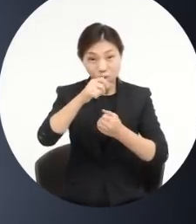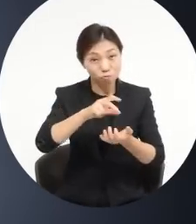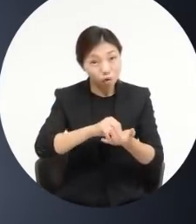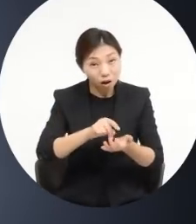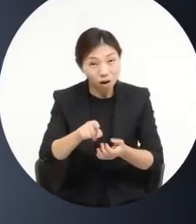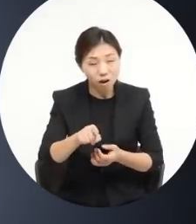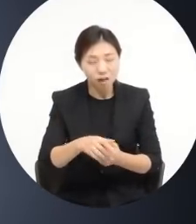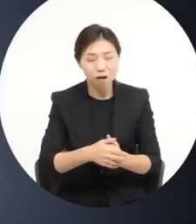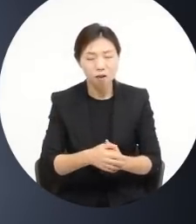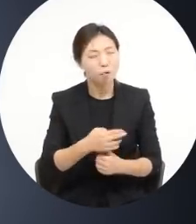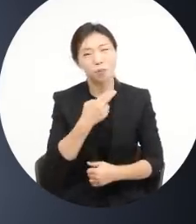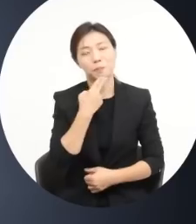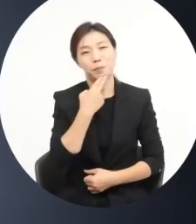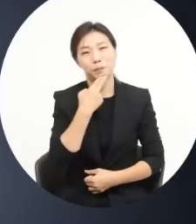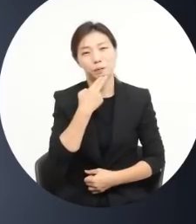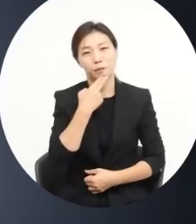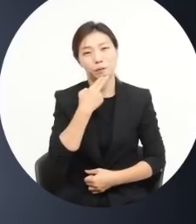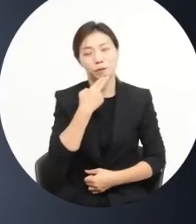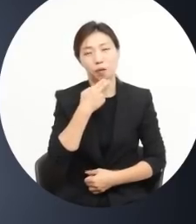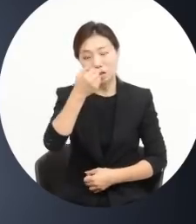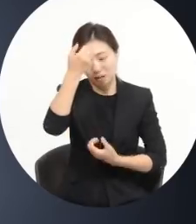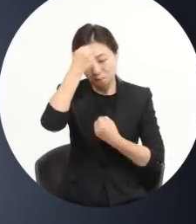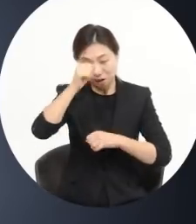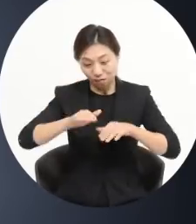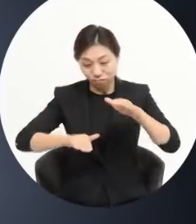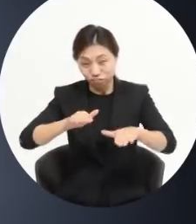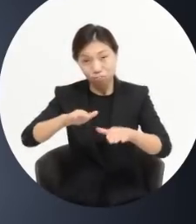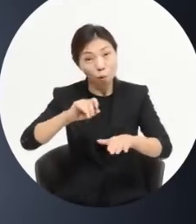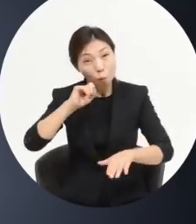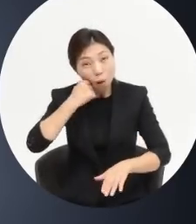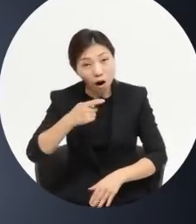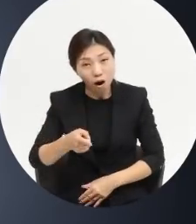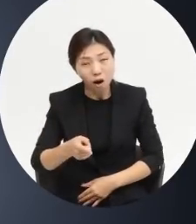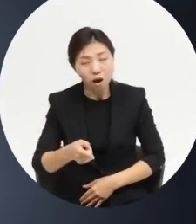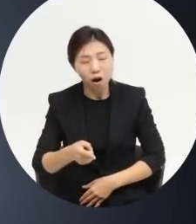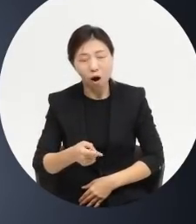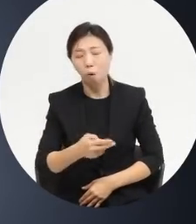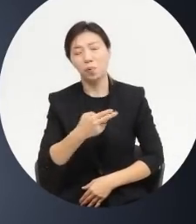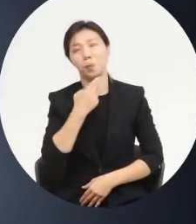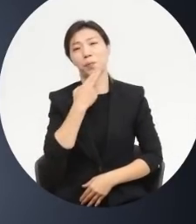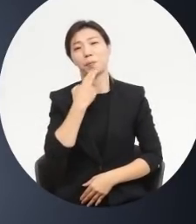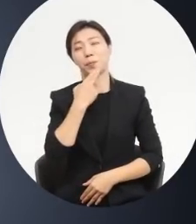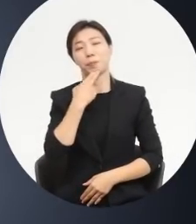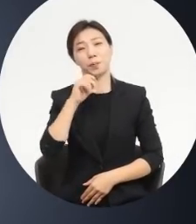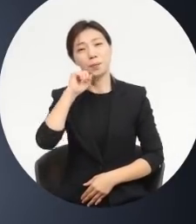걷는데 이상이 있어요? 없습니다. 근데 뭐가 문제예요?